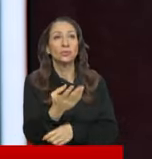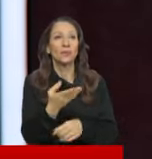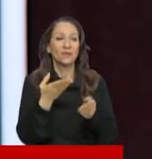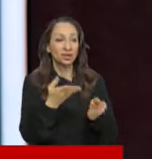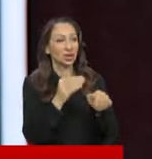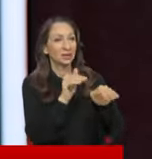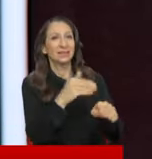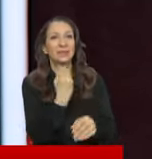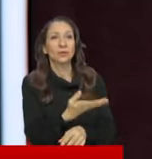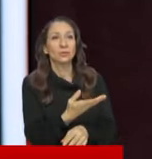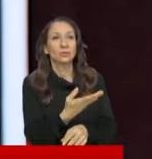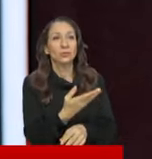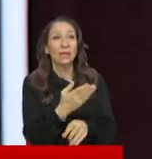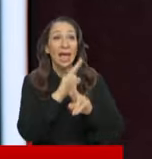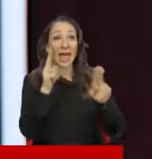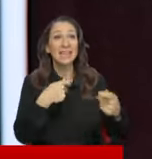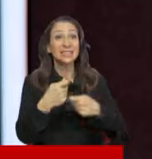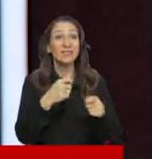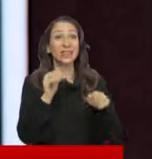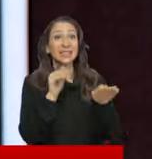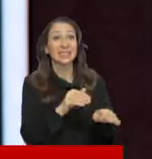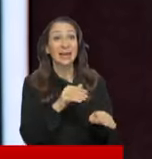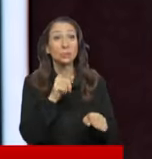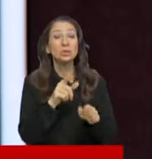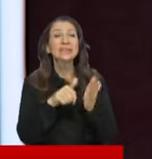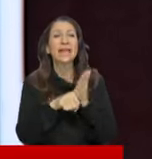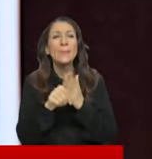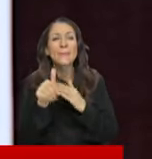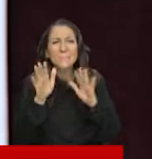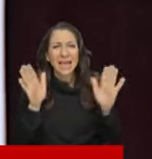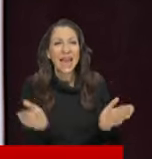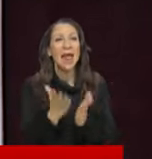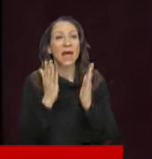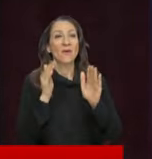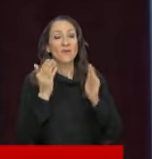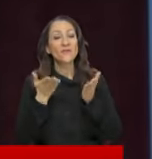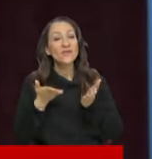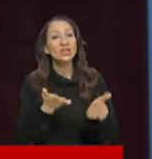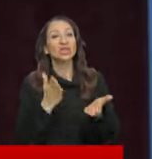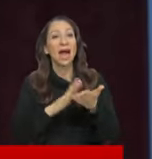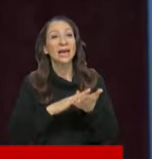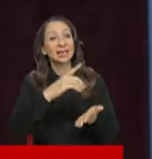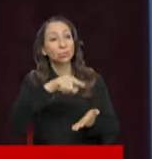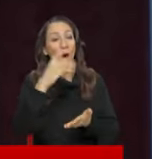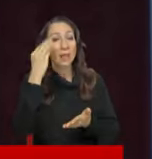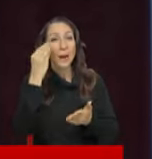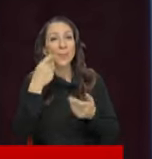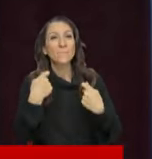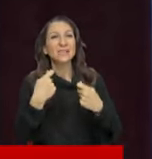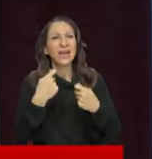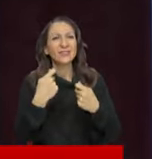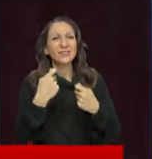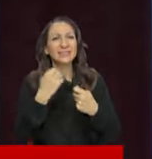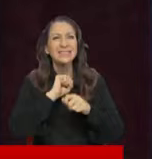fırıncıya esnafa destek yani düşün esnafa destek bu tamamıyla ve tamamıyle fırıncı arkadaşlarımızın bu anlamdaki mali